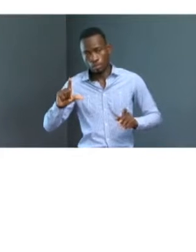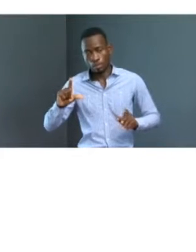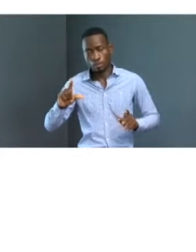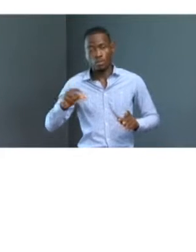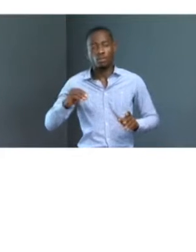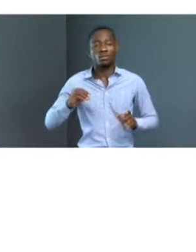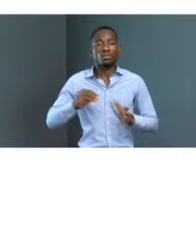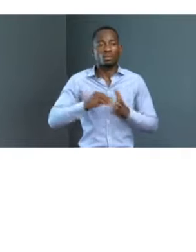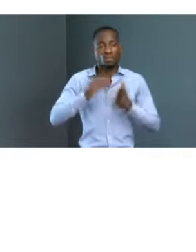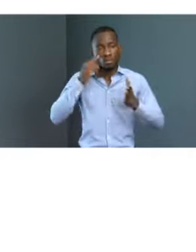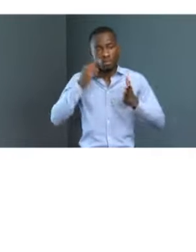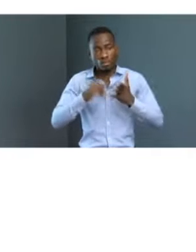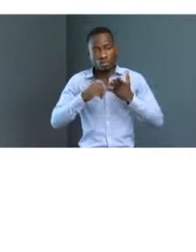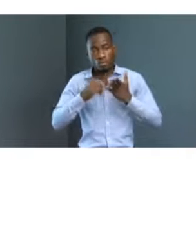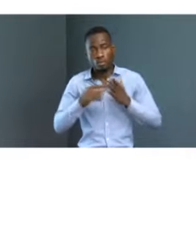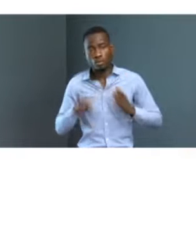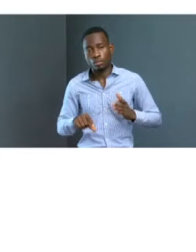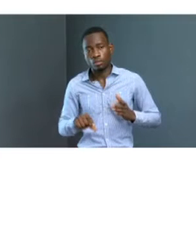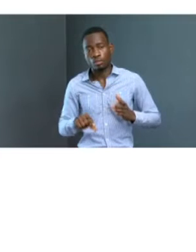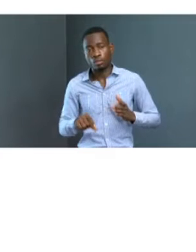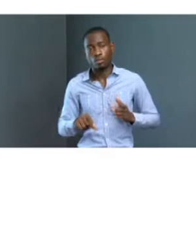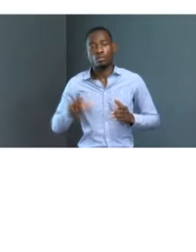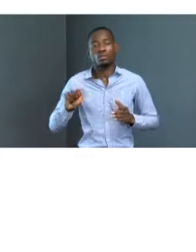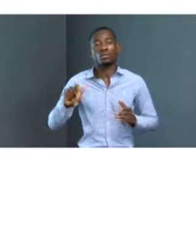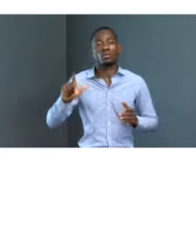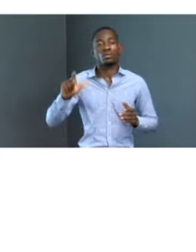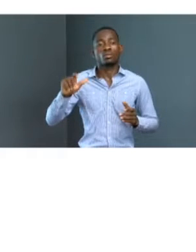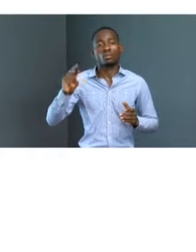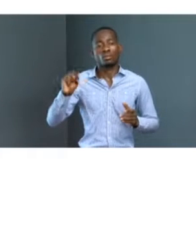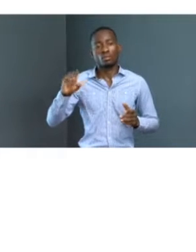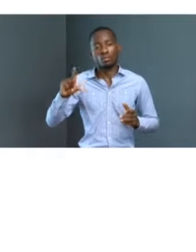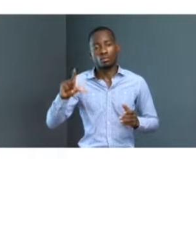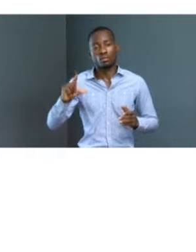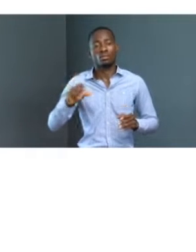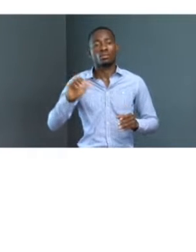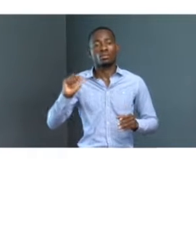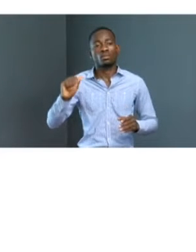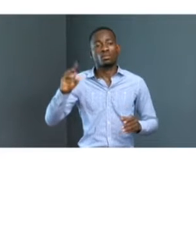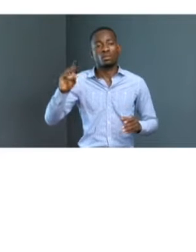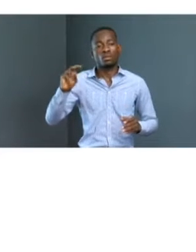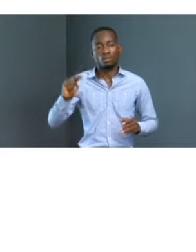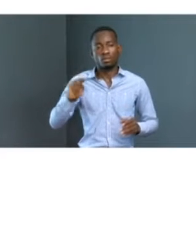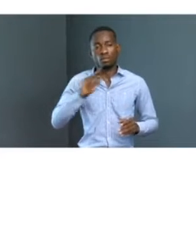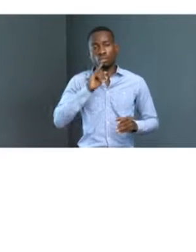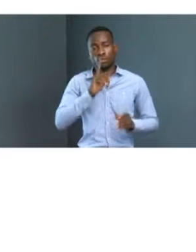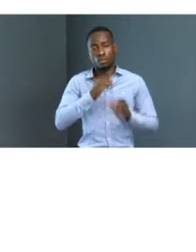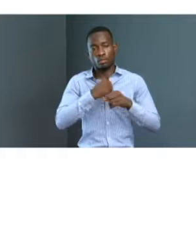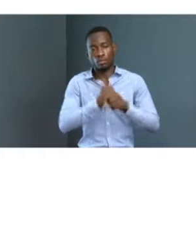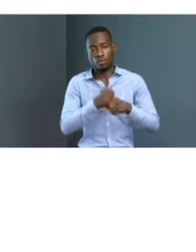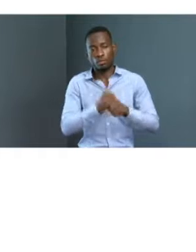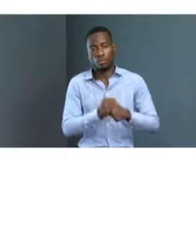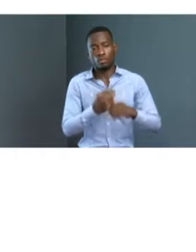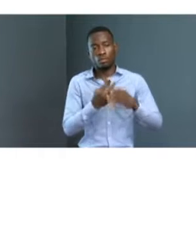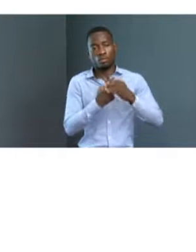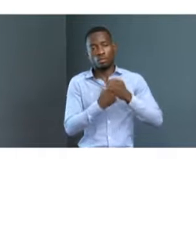on se rend compte que la molécule d'ADN est constituée d'une